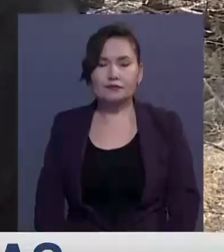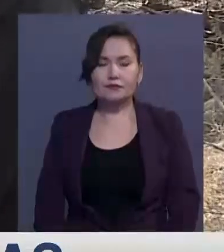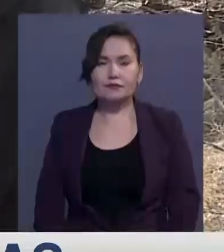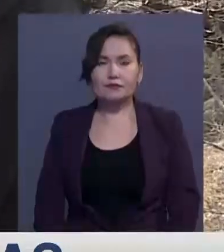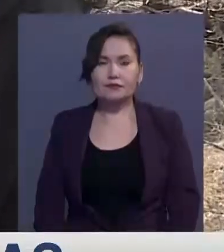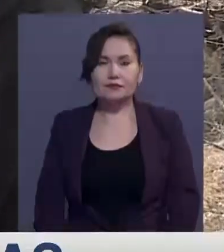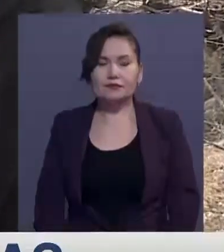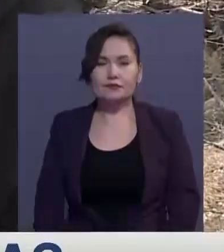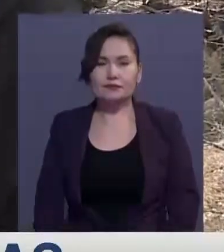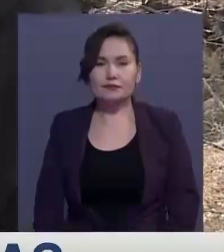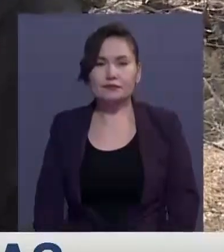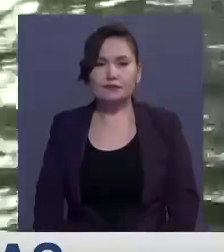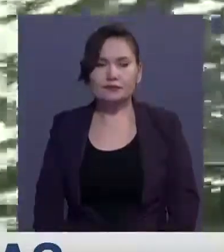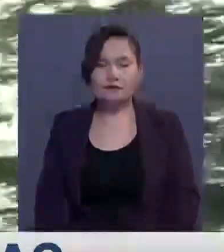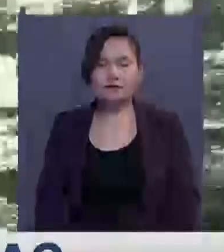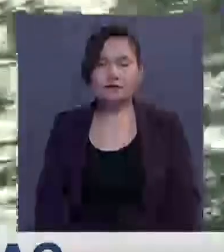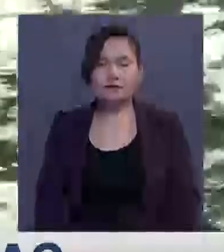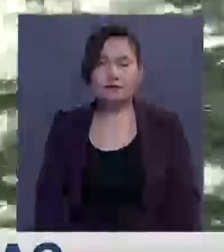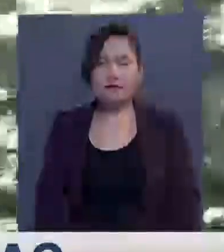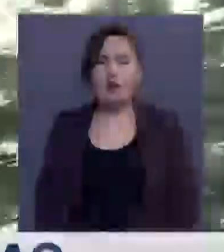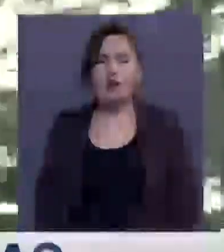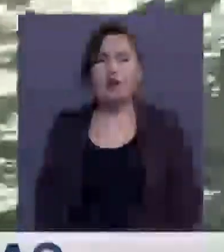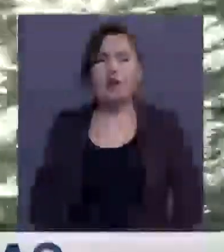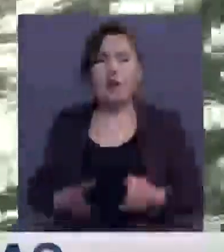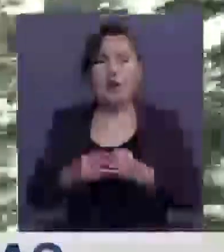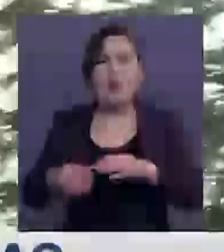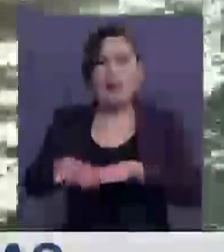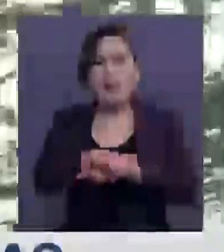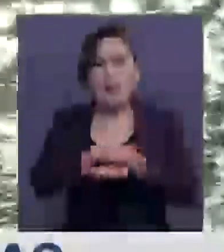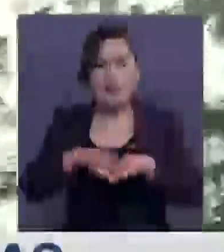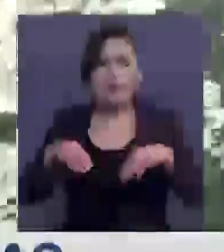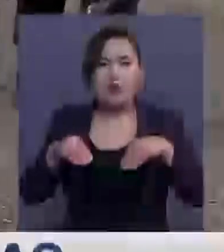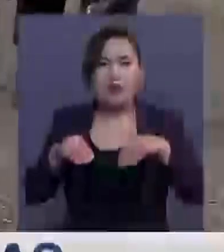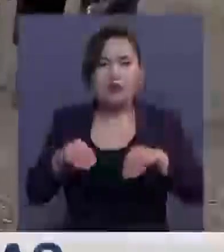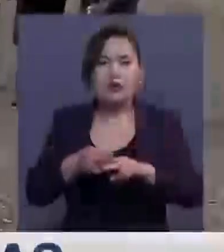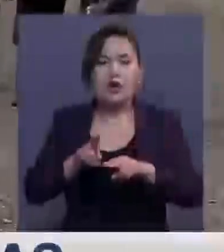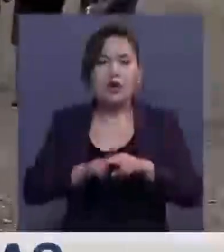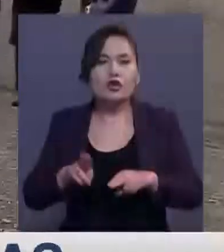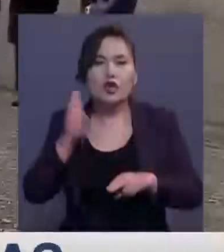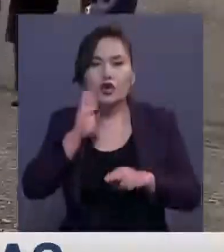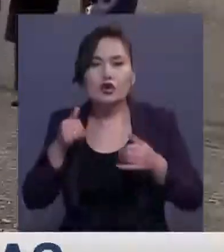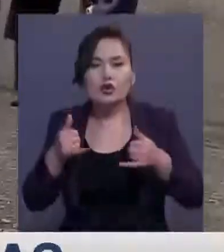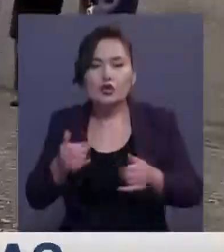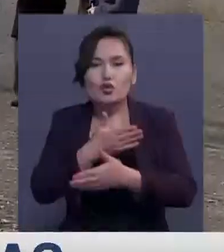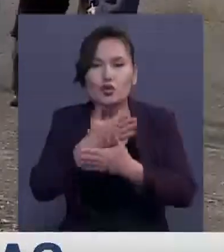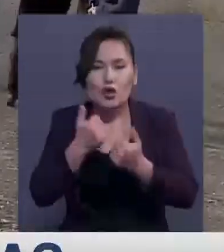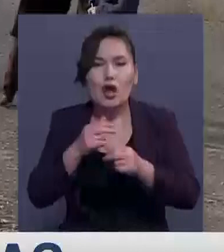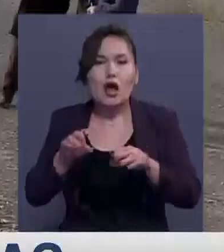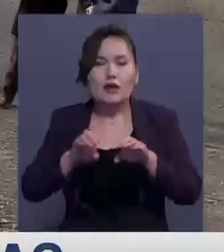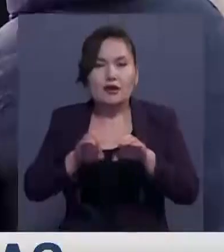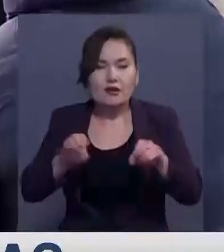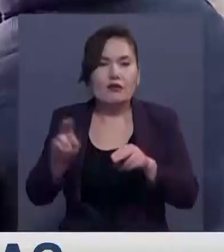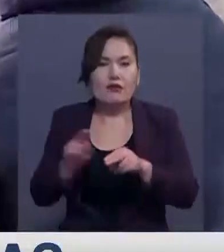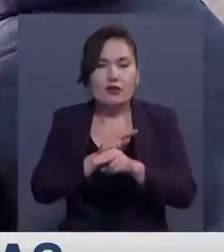Союза она осталась так. Алқапқа су жеткізетін магистральды каналдың жөндеу көрмегеніне біраз жыл болған. Бұрын Шырында